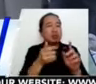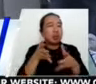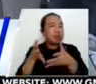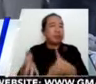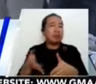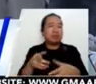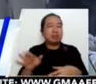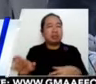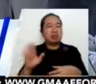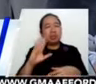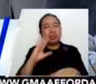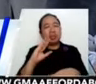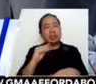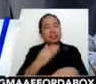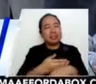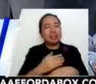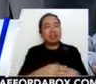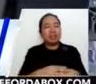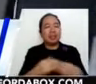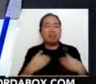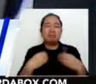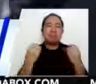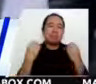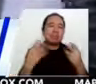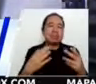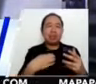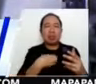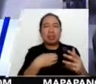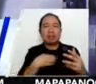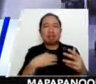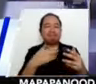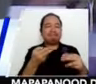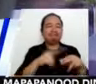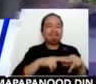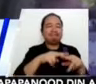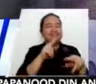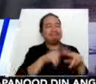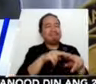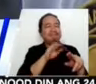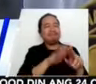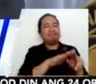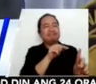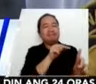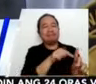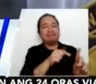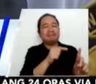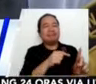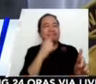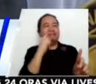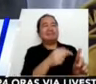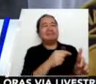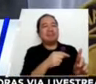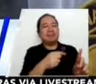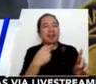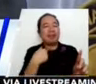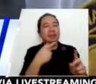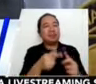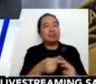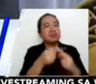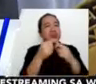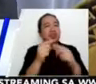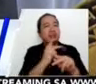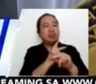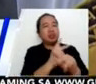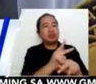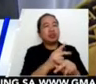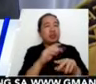ng patong-patong na reklamo ang kumadrona. Ang subject ay kinasuhan namin ng Special Protection of Children Against